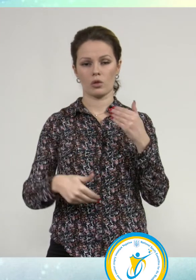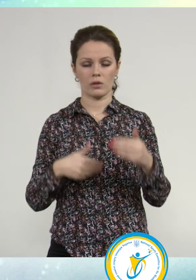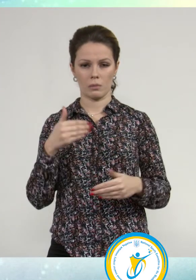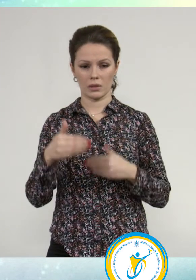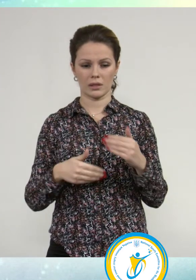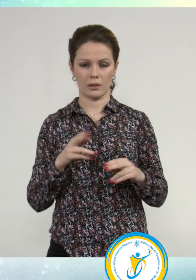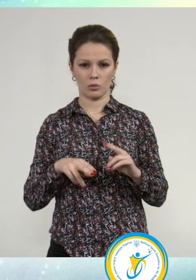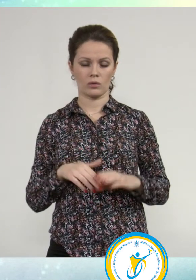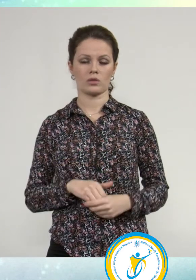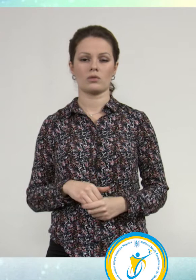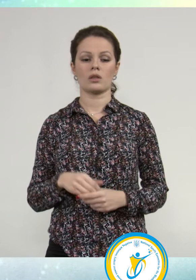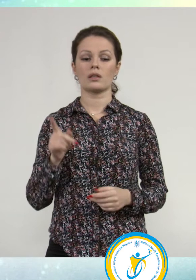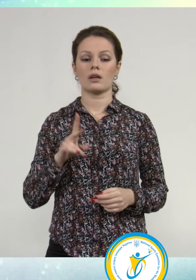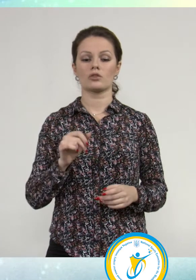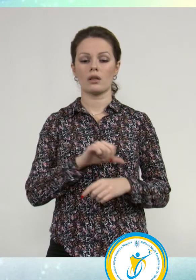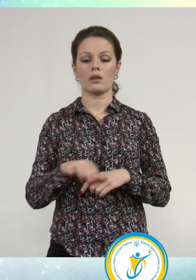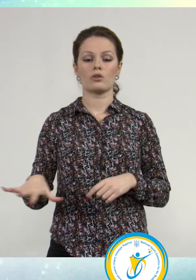Також на території нашої бази є